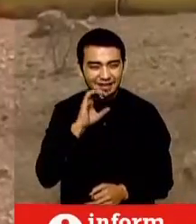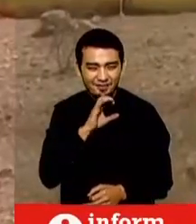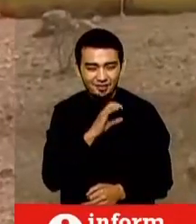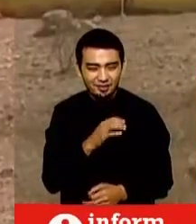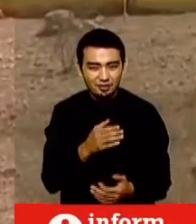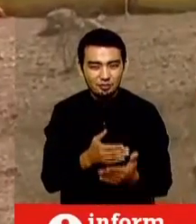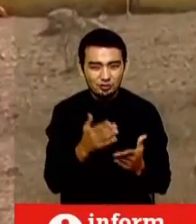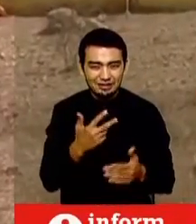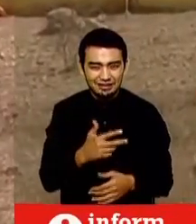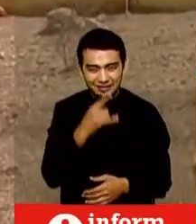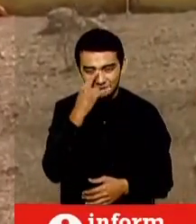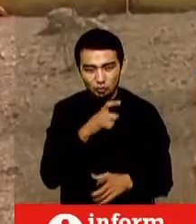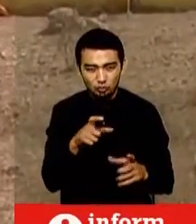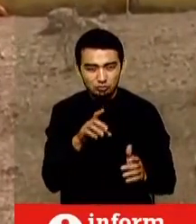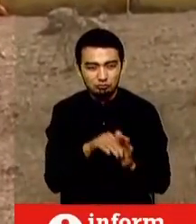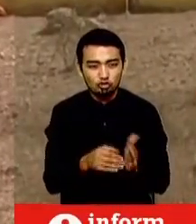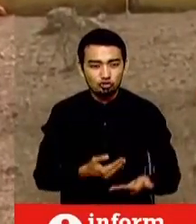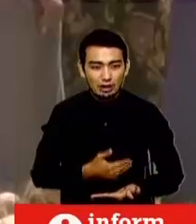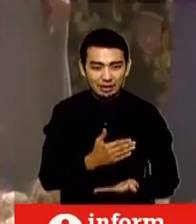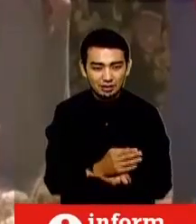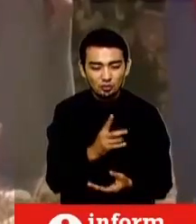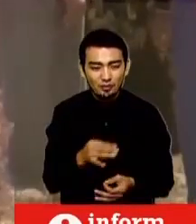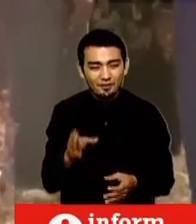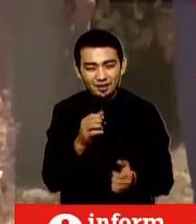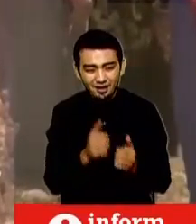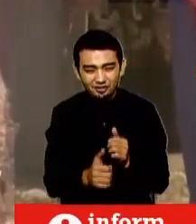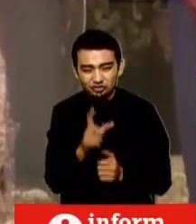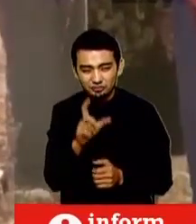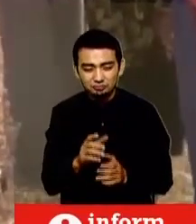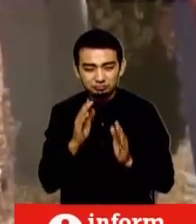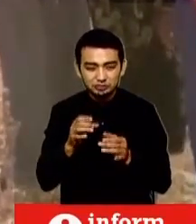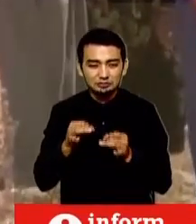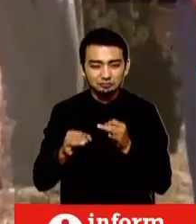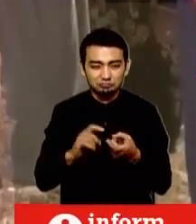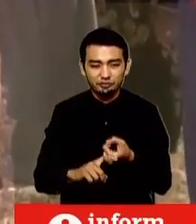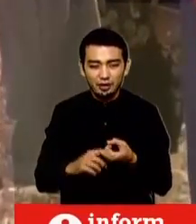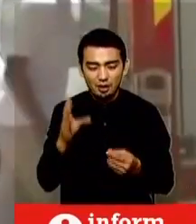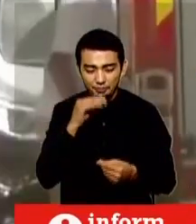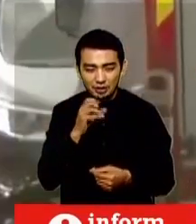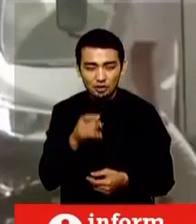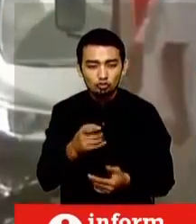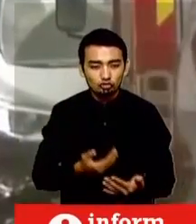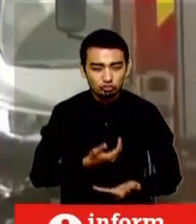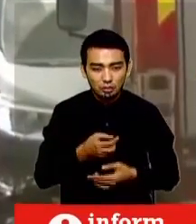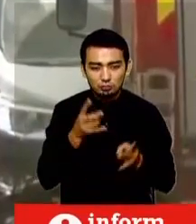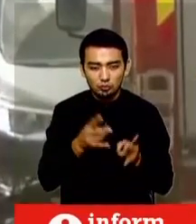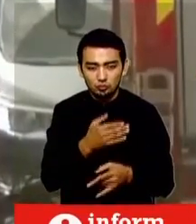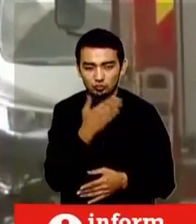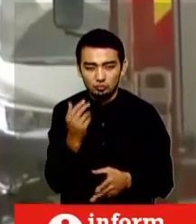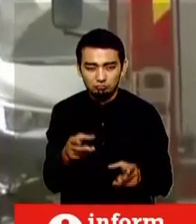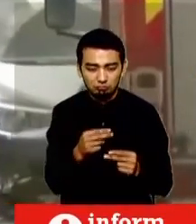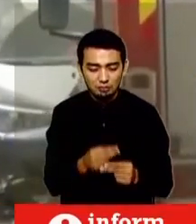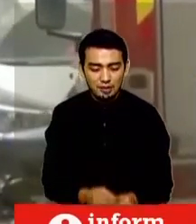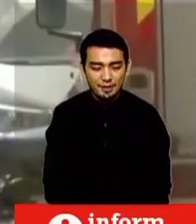более 30 наших соотечественников. С каждым из них удалось выйти на связь. Они живы и не пострадали, сообщают в пресс-службе